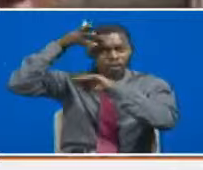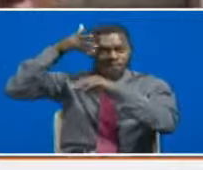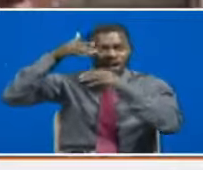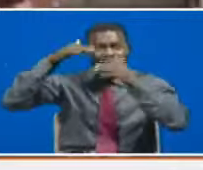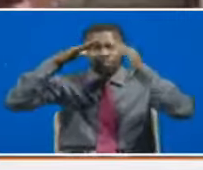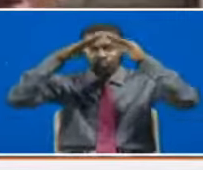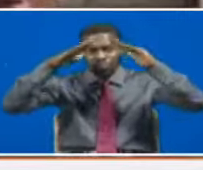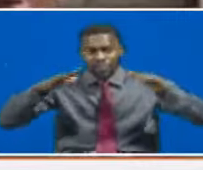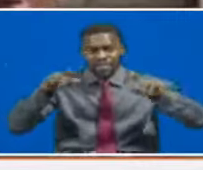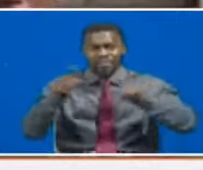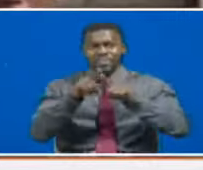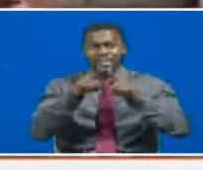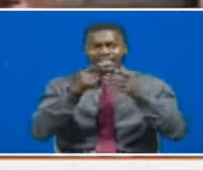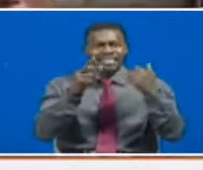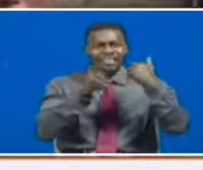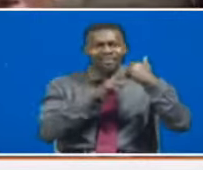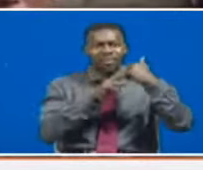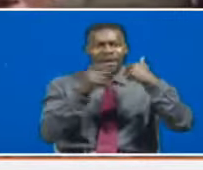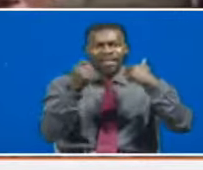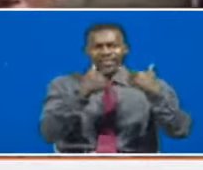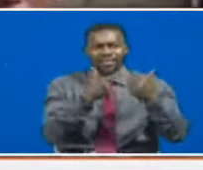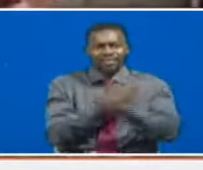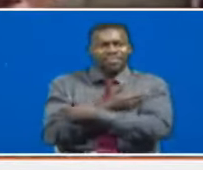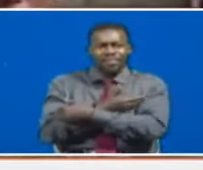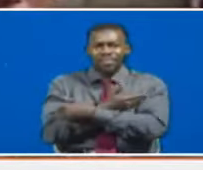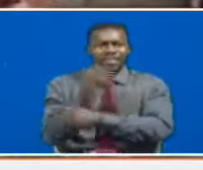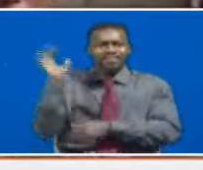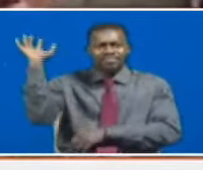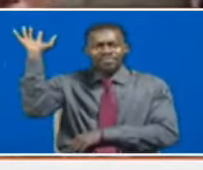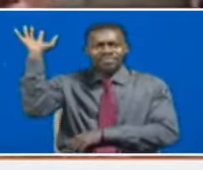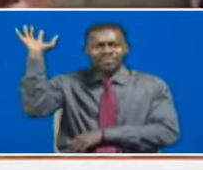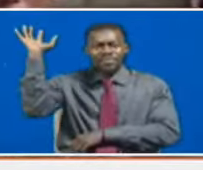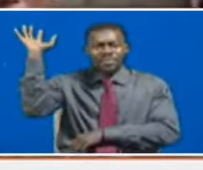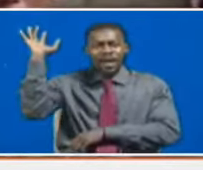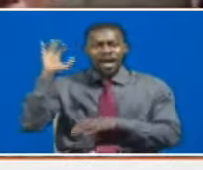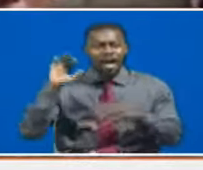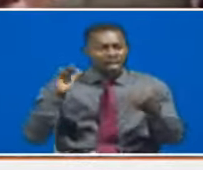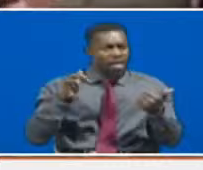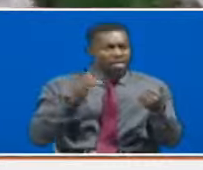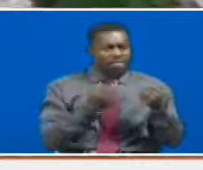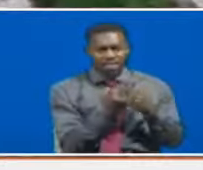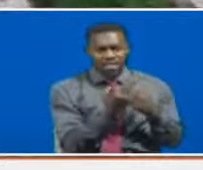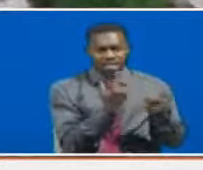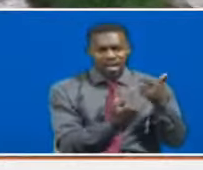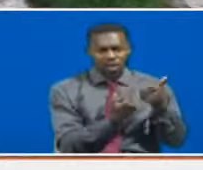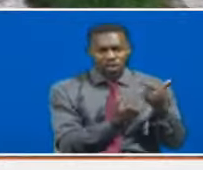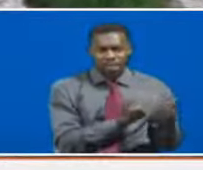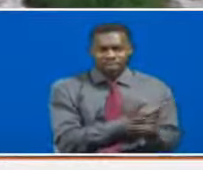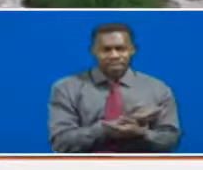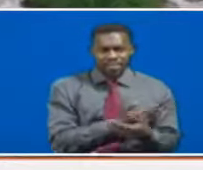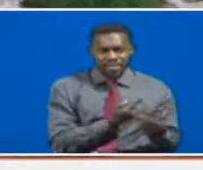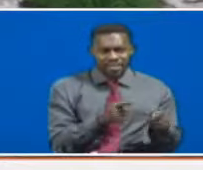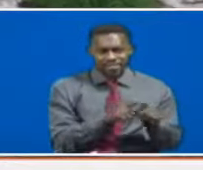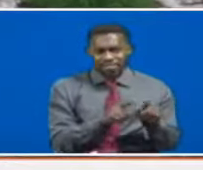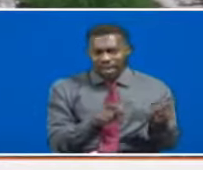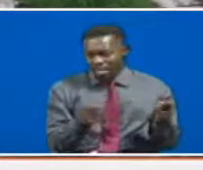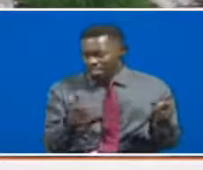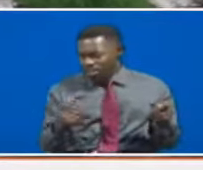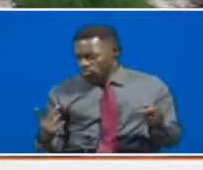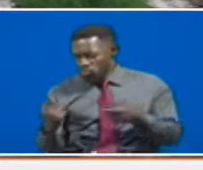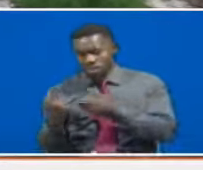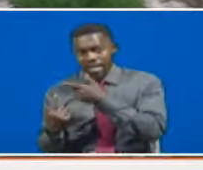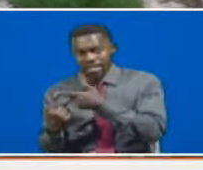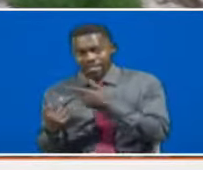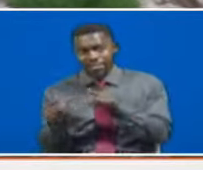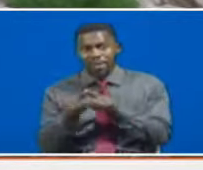mtoto kadogo ya miezi saba hivi na mkono. Mwingine miaka tatu, wengine wawili tena, na hawa ndugu